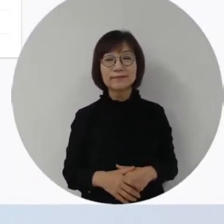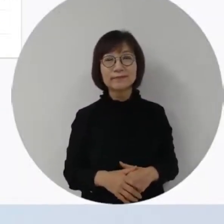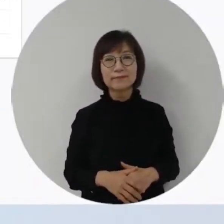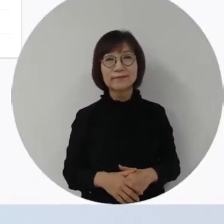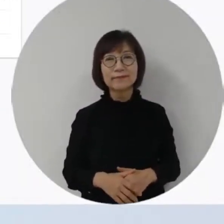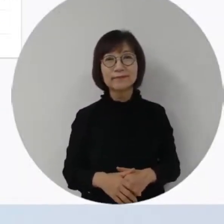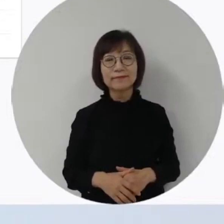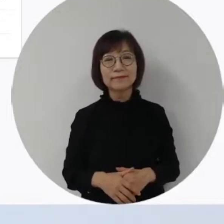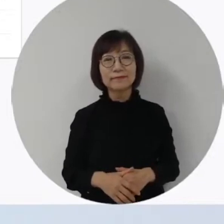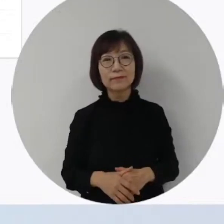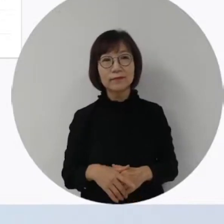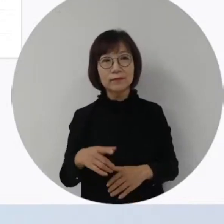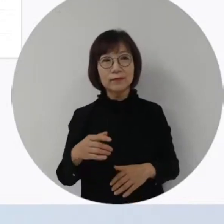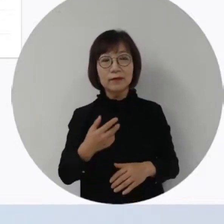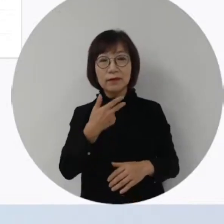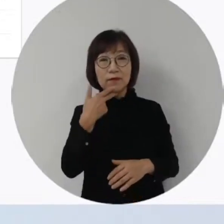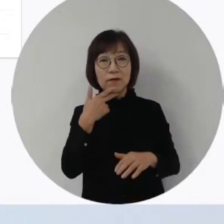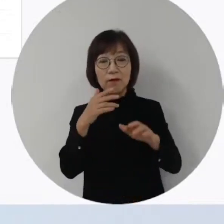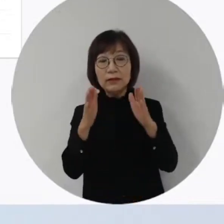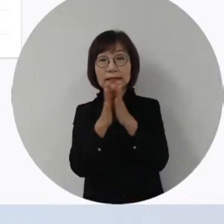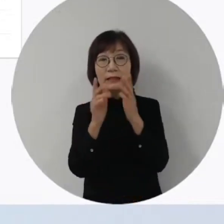복사하는 방법 해보도록 할게요.